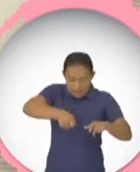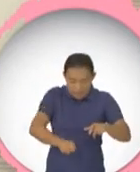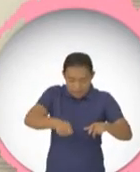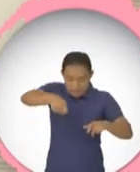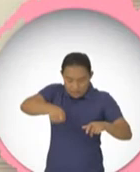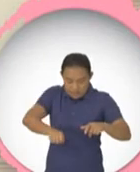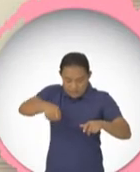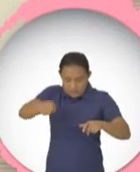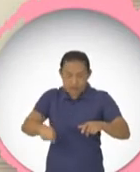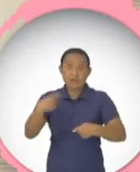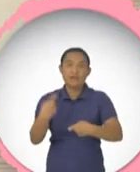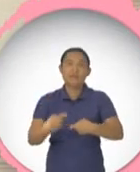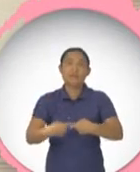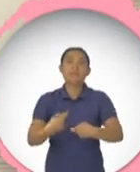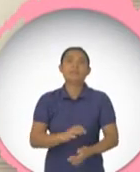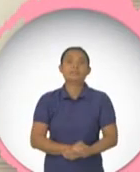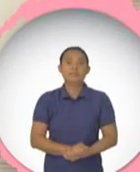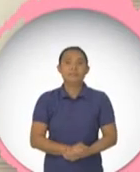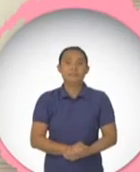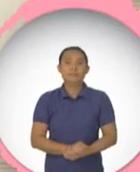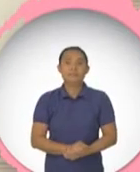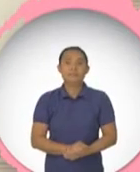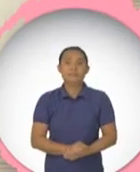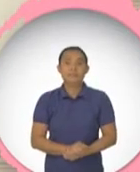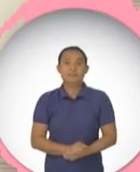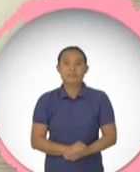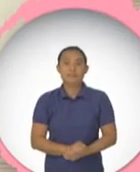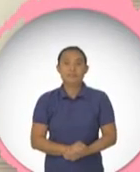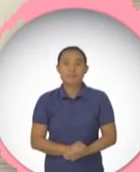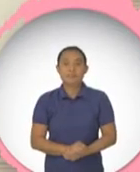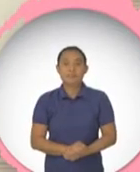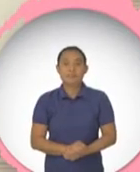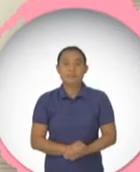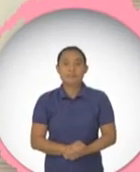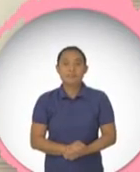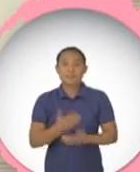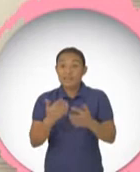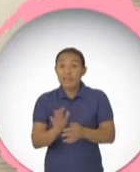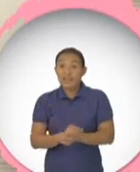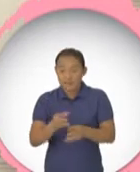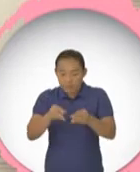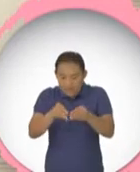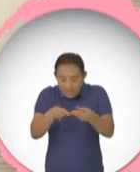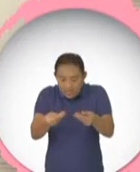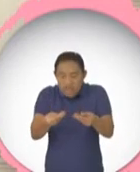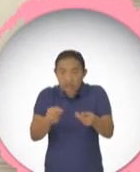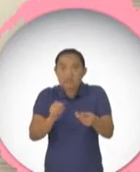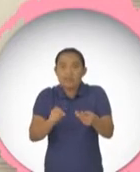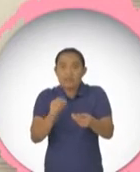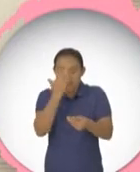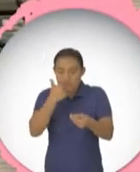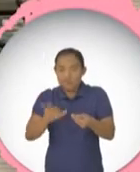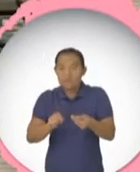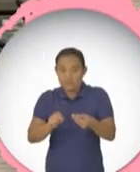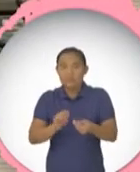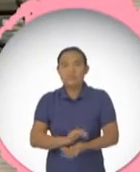ทรงของตัวผีเสื้อค่ะมันอาจจะแบะเกินไปเดี๋ยวมันจะไม่ค่อยสวยนะคะ